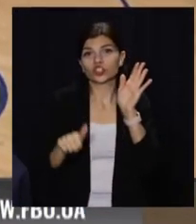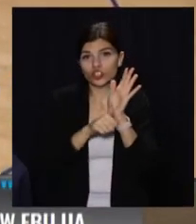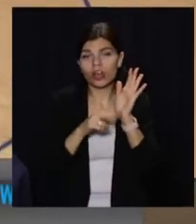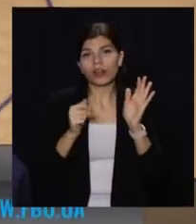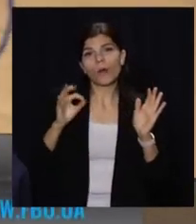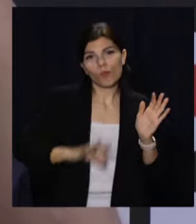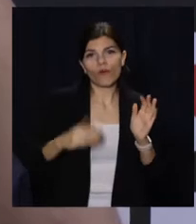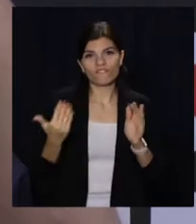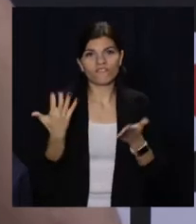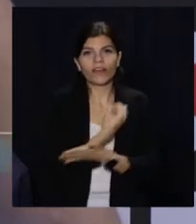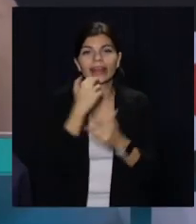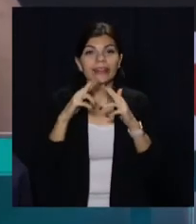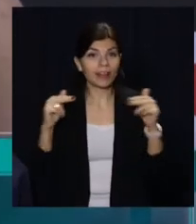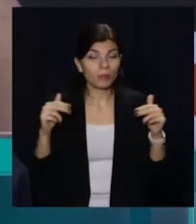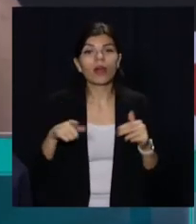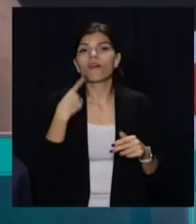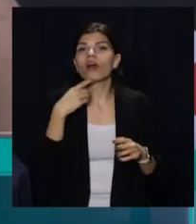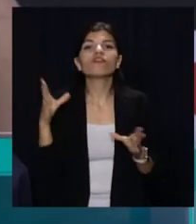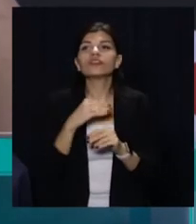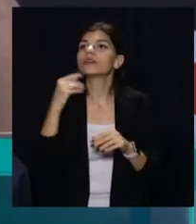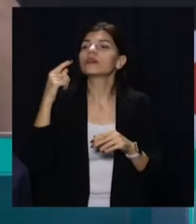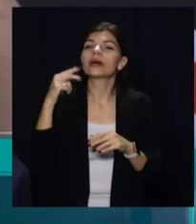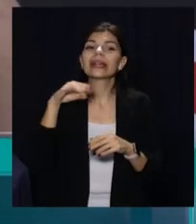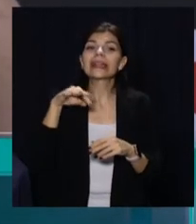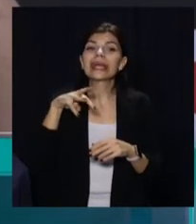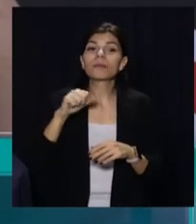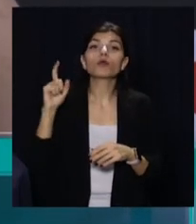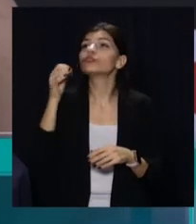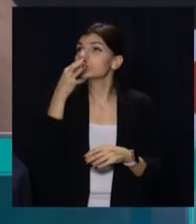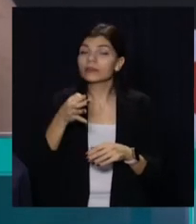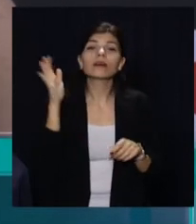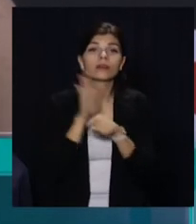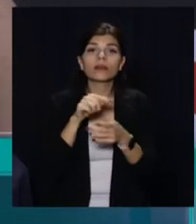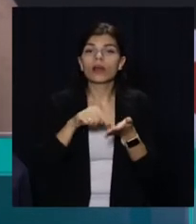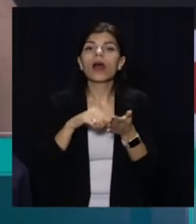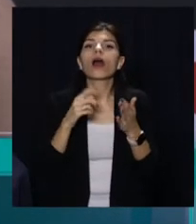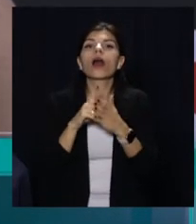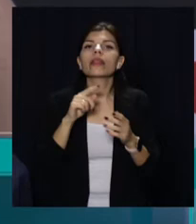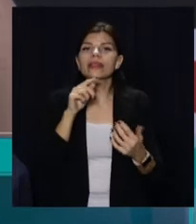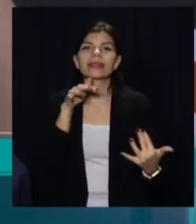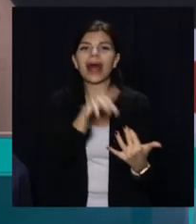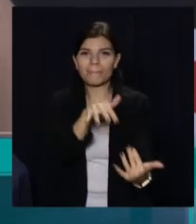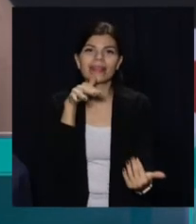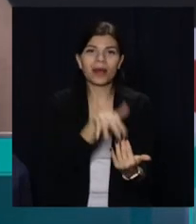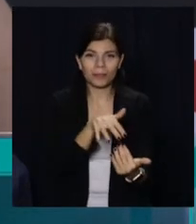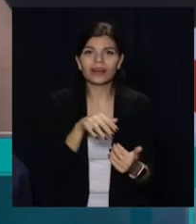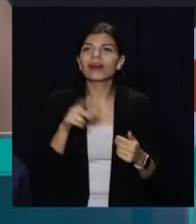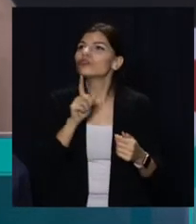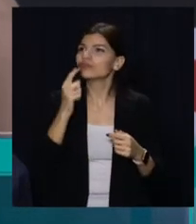88-66 на користь Дніпра. Виконали всі установки, які просив Діма, розбирали кожне нападіння. Где-то в першій